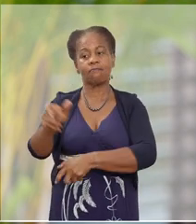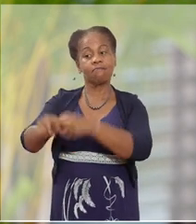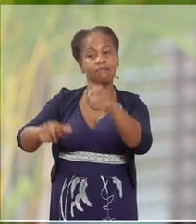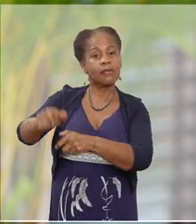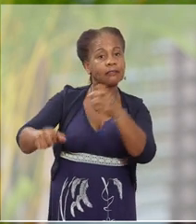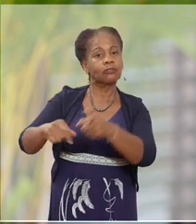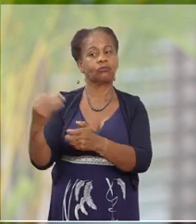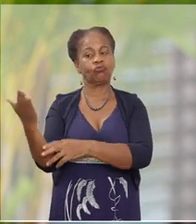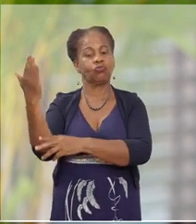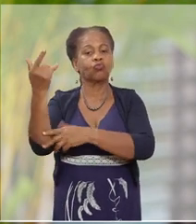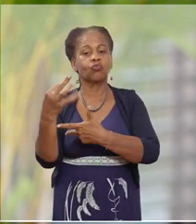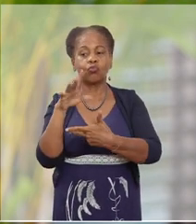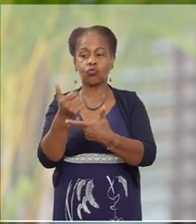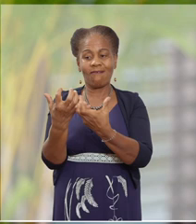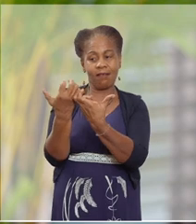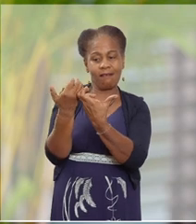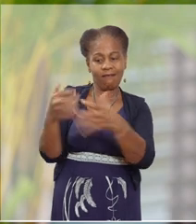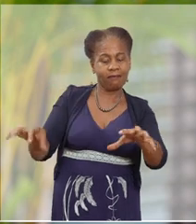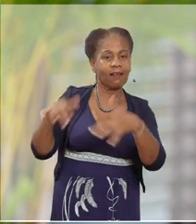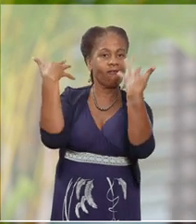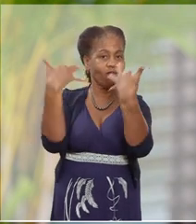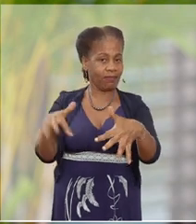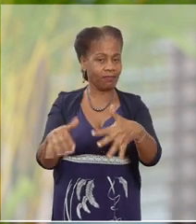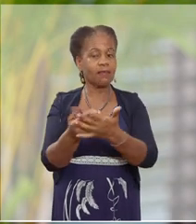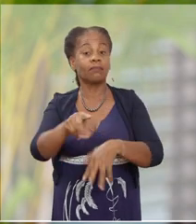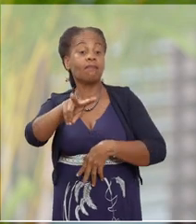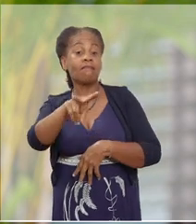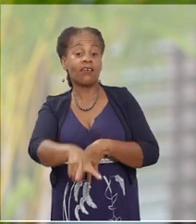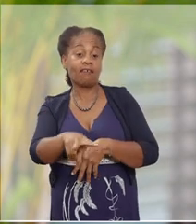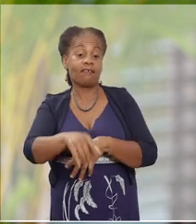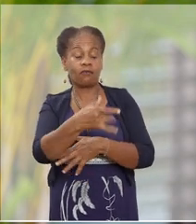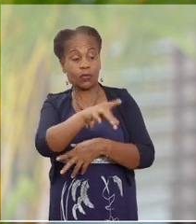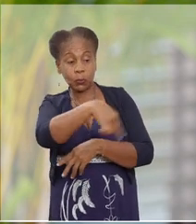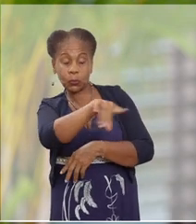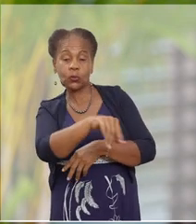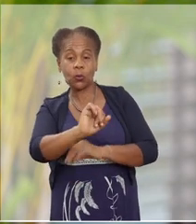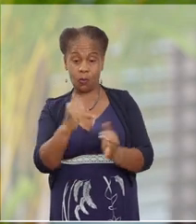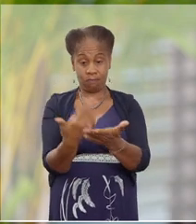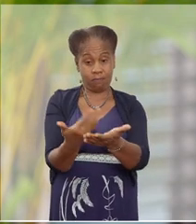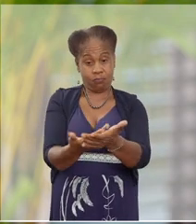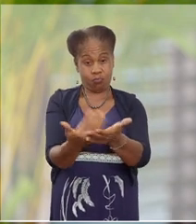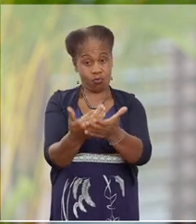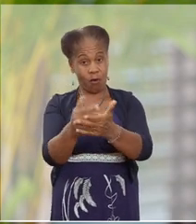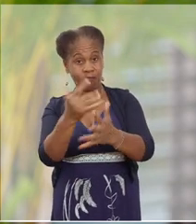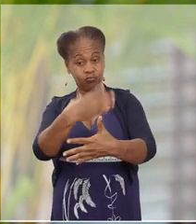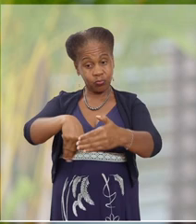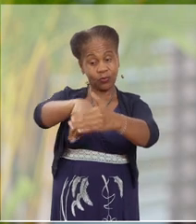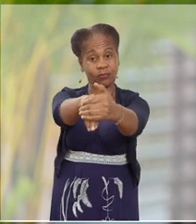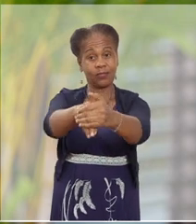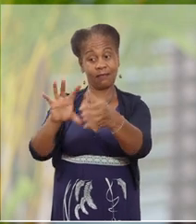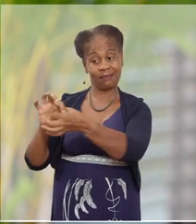artistes vers la sortie de crise nous avons exprimé notre volonté d'une relation davantage